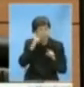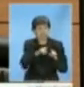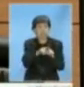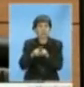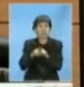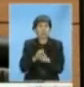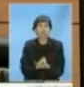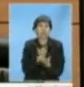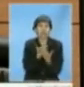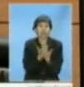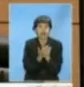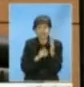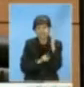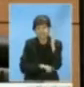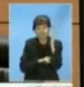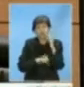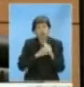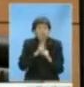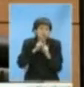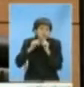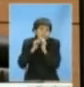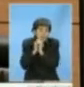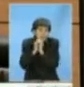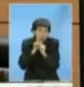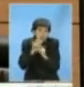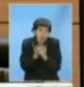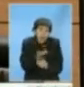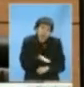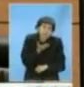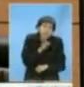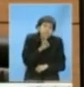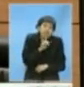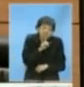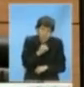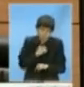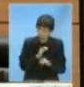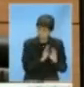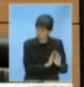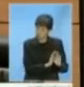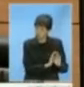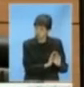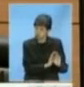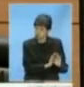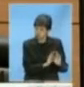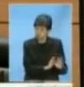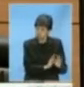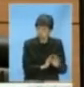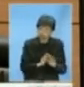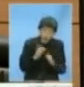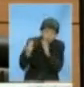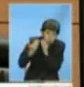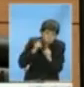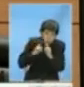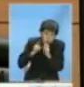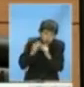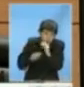ราคาเราส่งสัญญาณไปยังประเทศจีนว่าราคาขึ้น 80บาทแต่เราก็ทำสต๊อกเอาไว้ภายในประเทศแล้ว